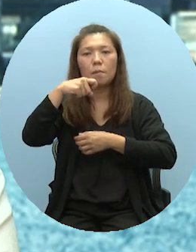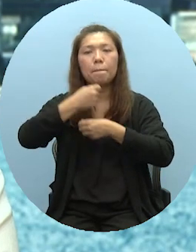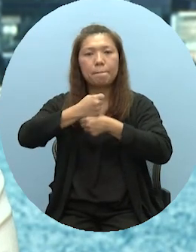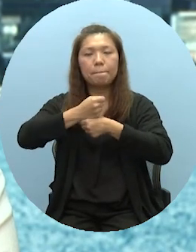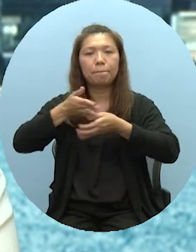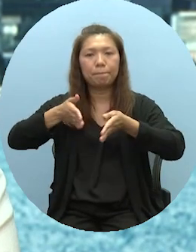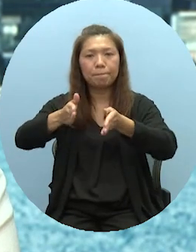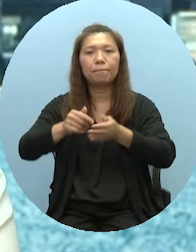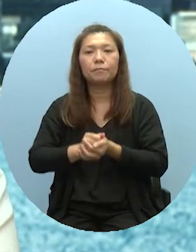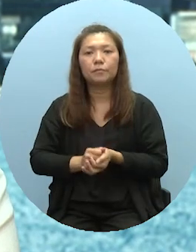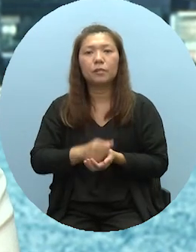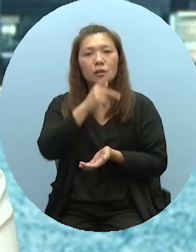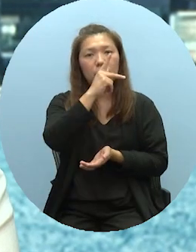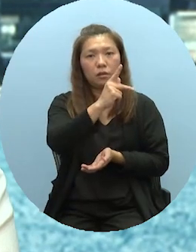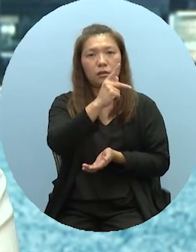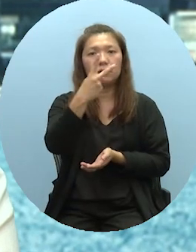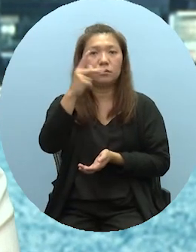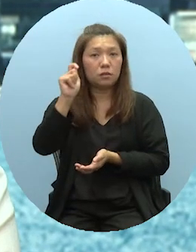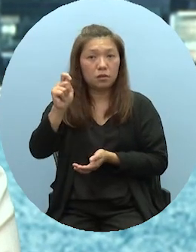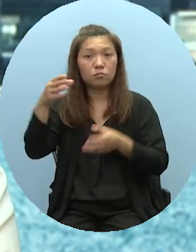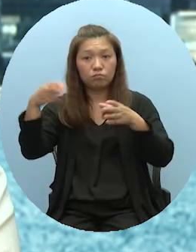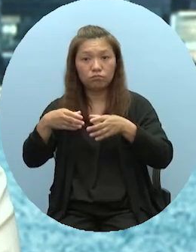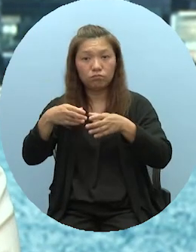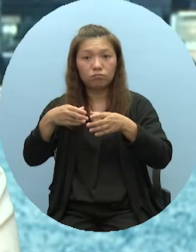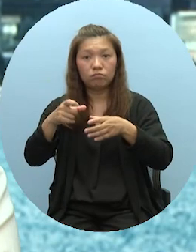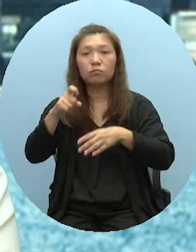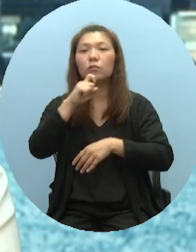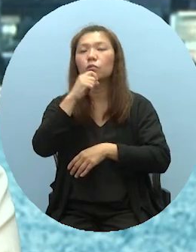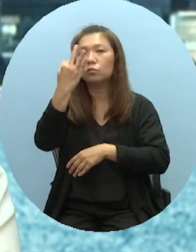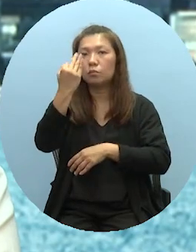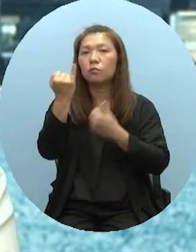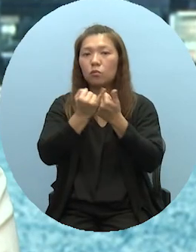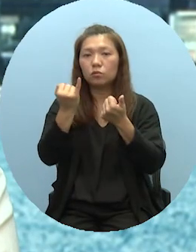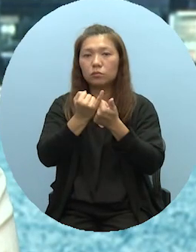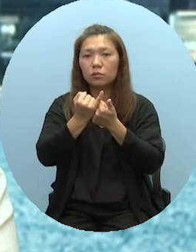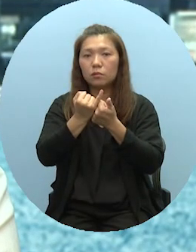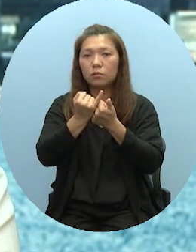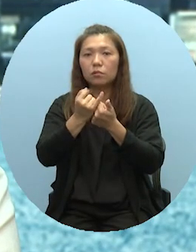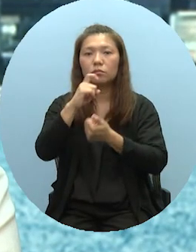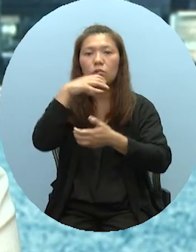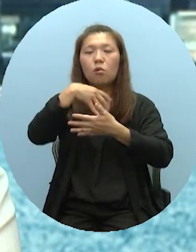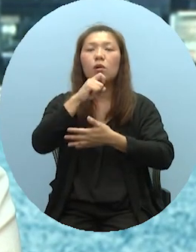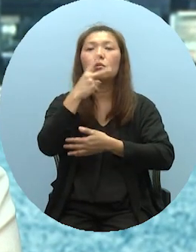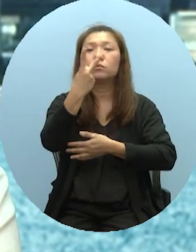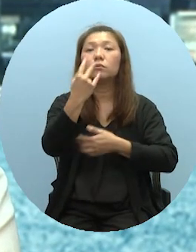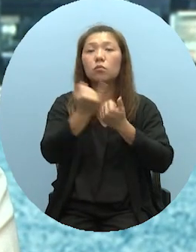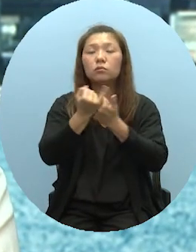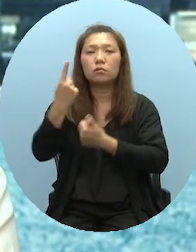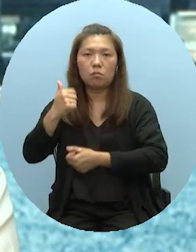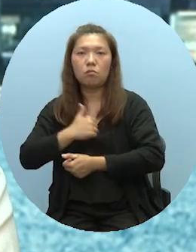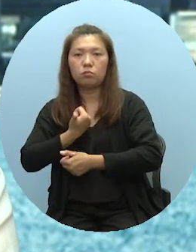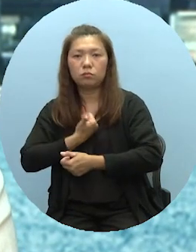咧就係K2A 班啦，就係有30個學生，咁佢就有2個學生一個老